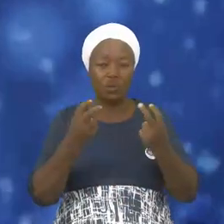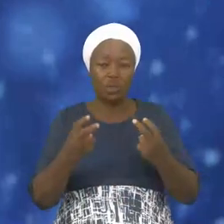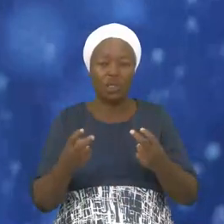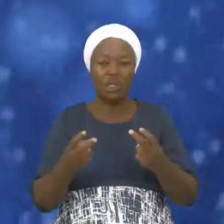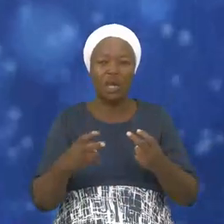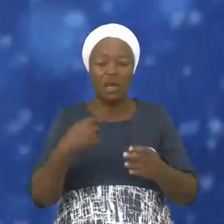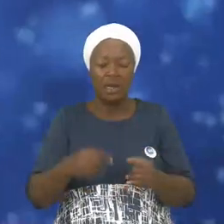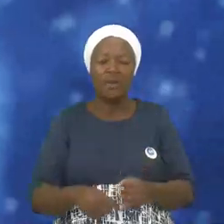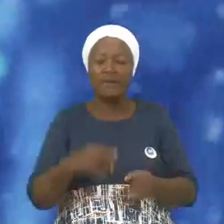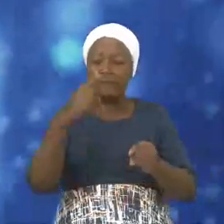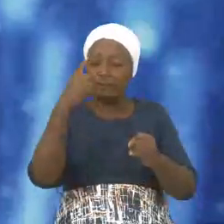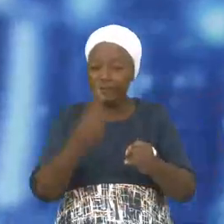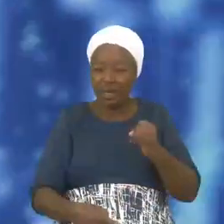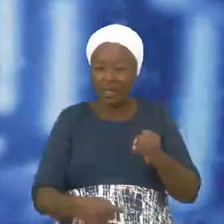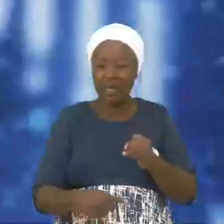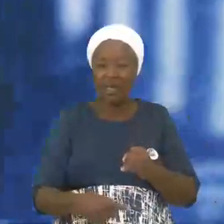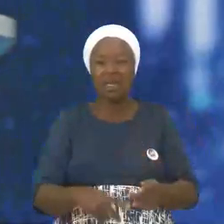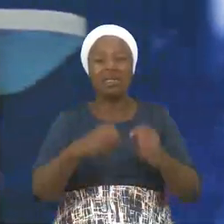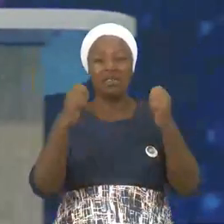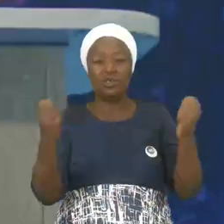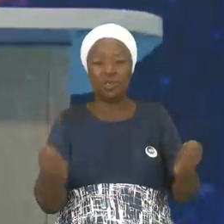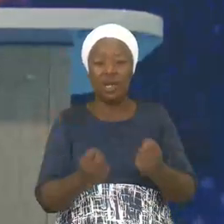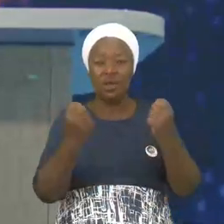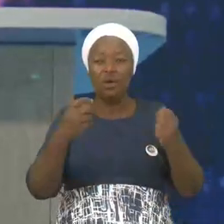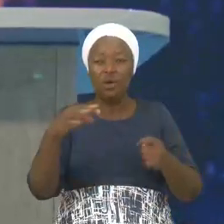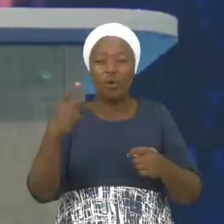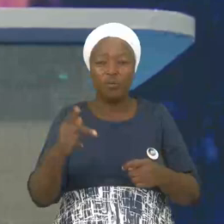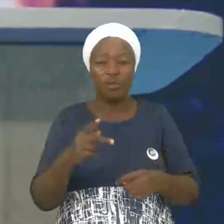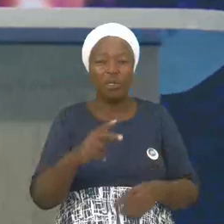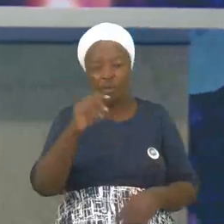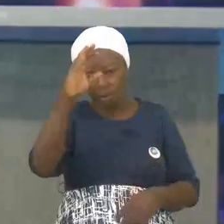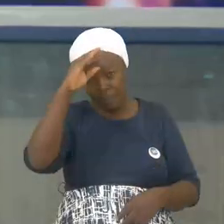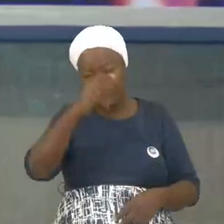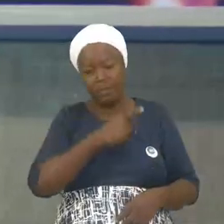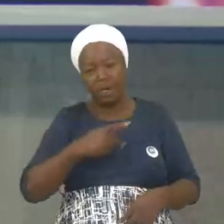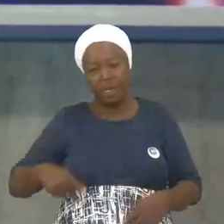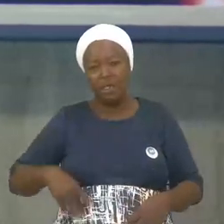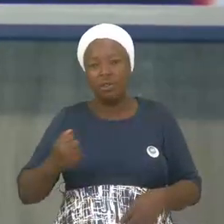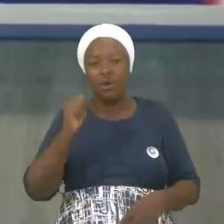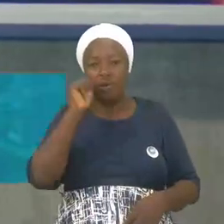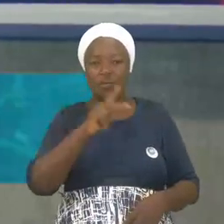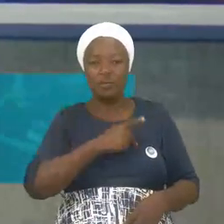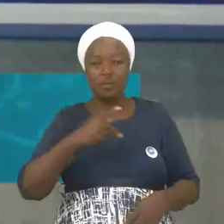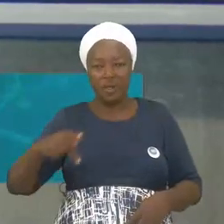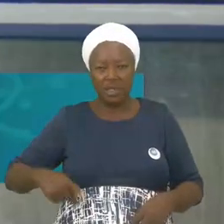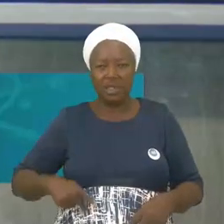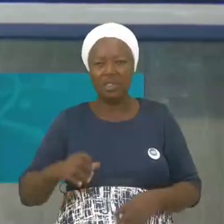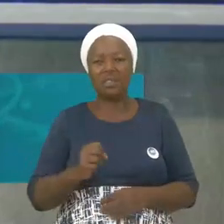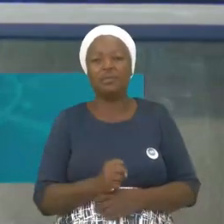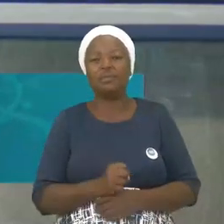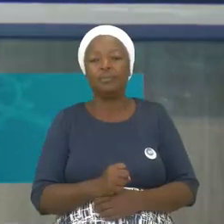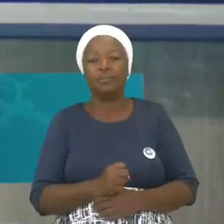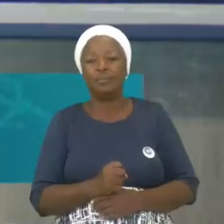Je viens vous parler ce soir du message, le triomphe final du prince des princes.